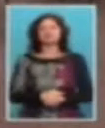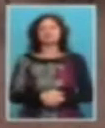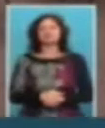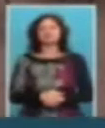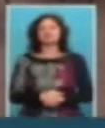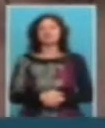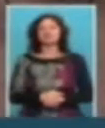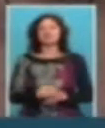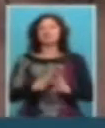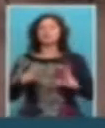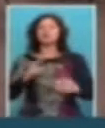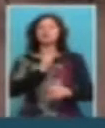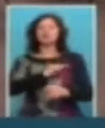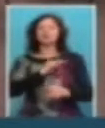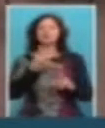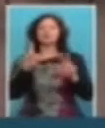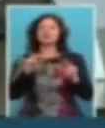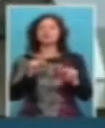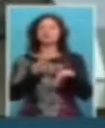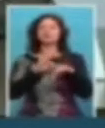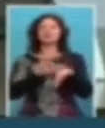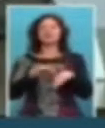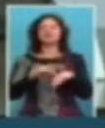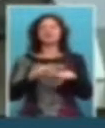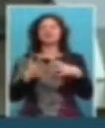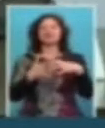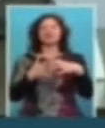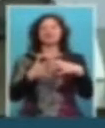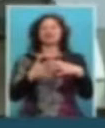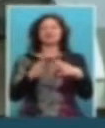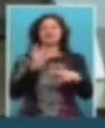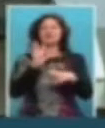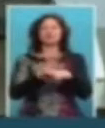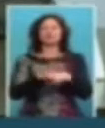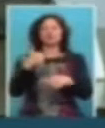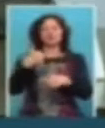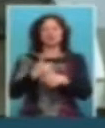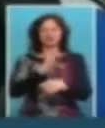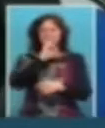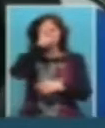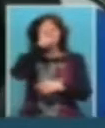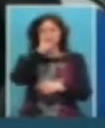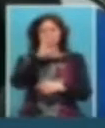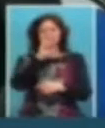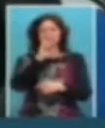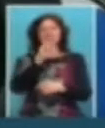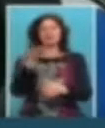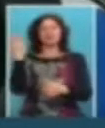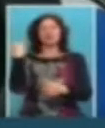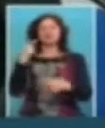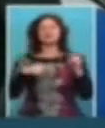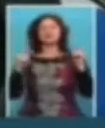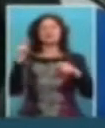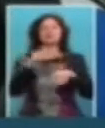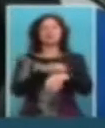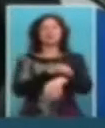Қайрат Әбішев өзінің баяндамасын ауданның әлеуметтік экономикалық даму деңгейін анықтайтын көрсеткіштерден бастады. Өсім бар, әсіресе